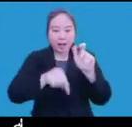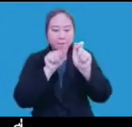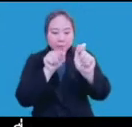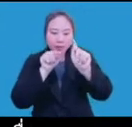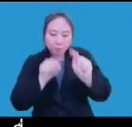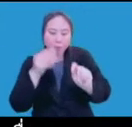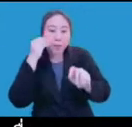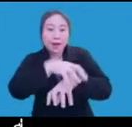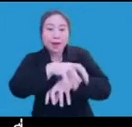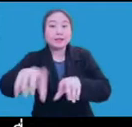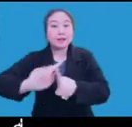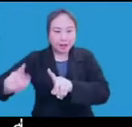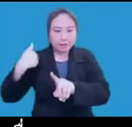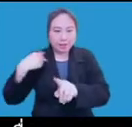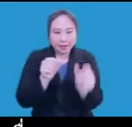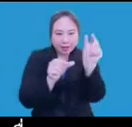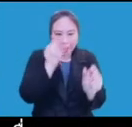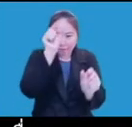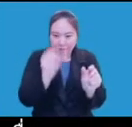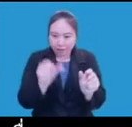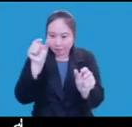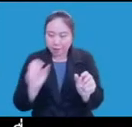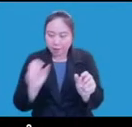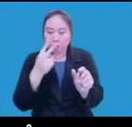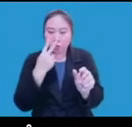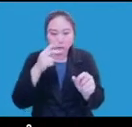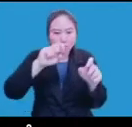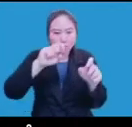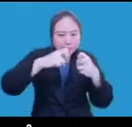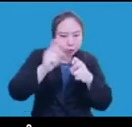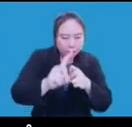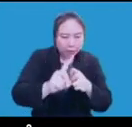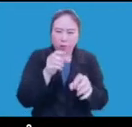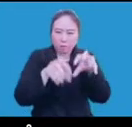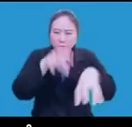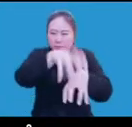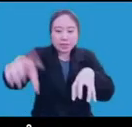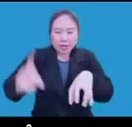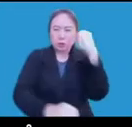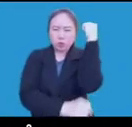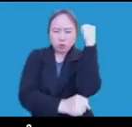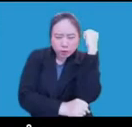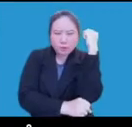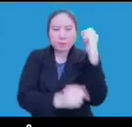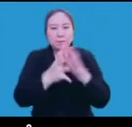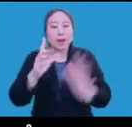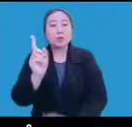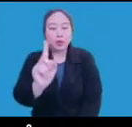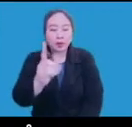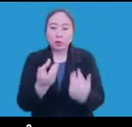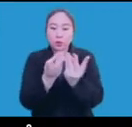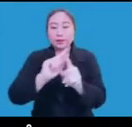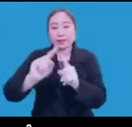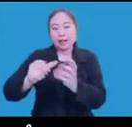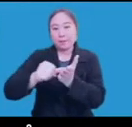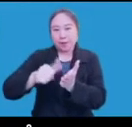านนะฮะมีกราฟแท่งที่บอกว่าพื้นที่ไหนมีความยากจนด้านไหนเป็นพิเศษนะครับแล้วก็สุดท้ายคือสามารถปรับตัวเลขต่าง